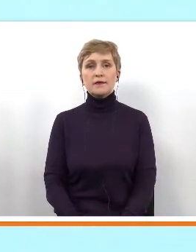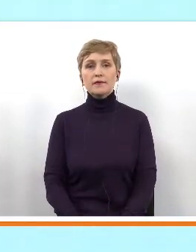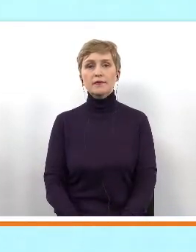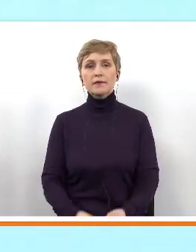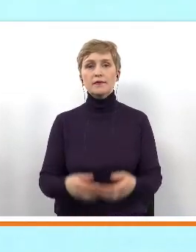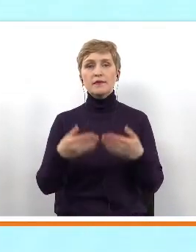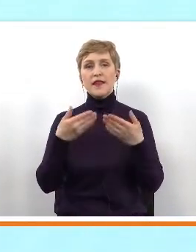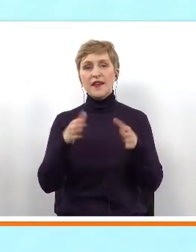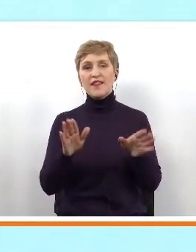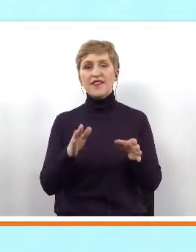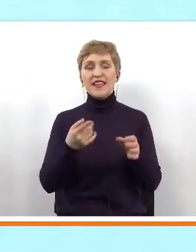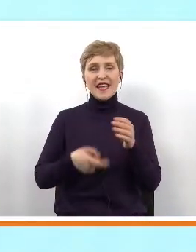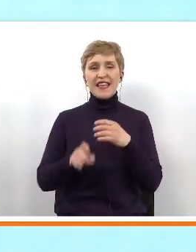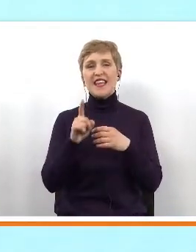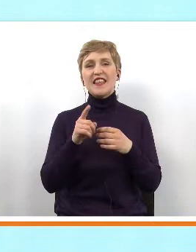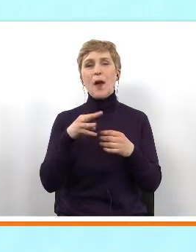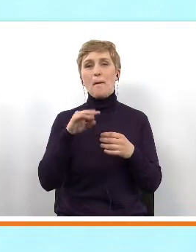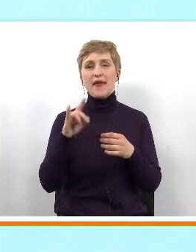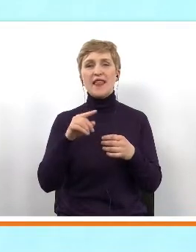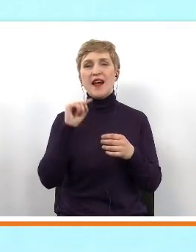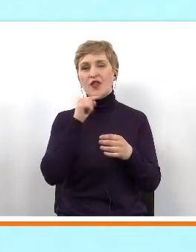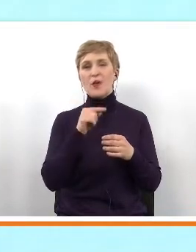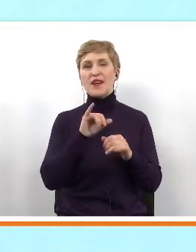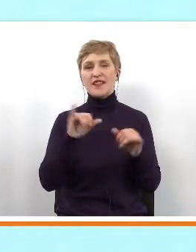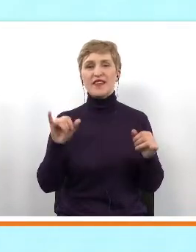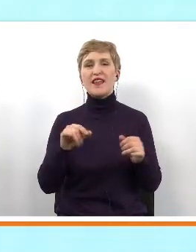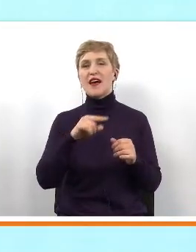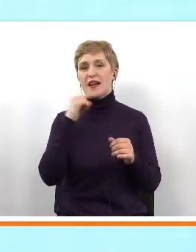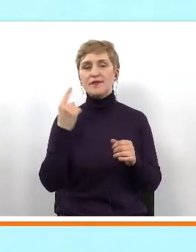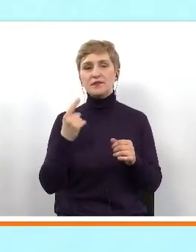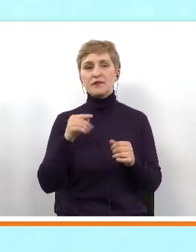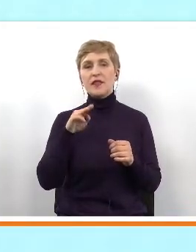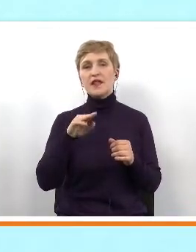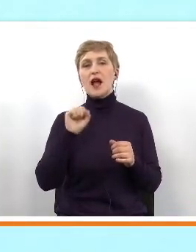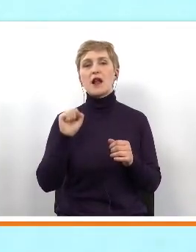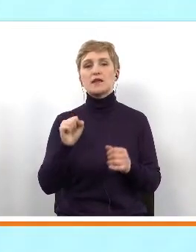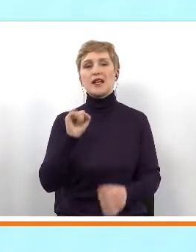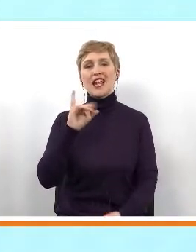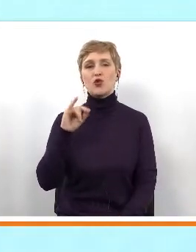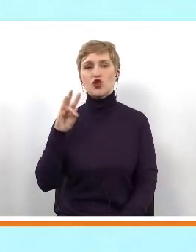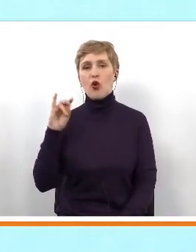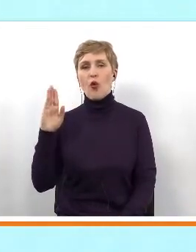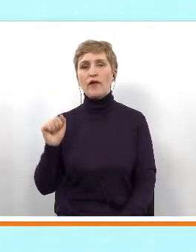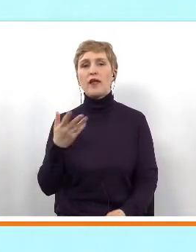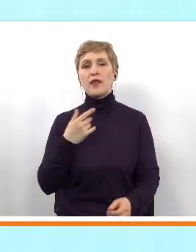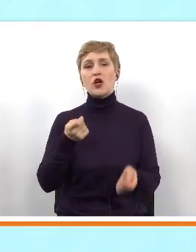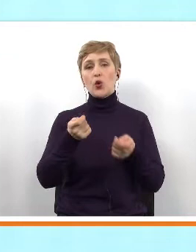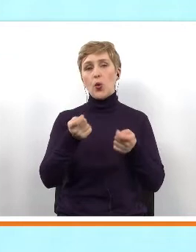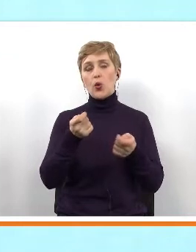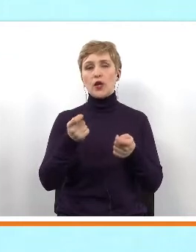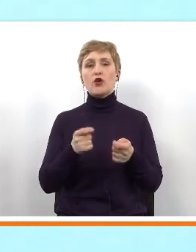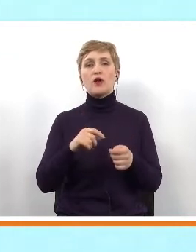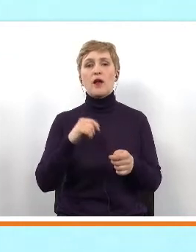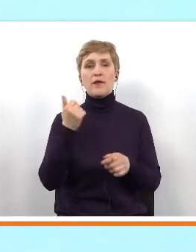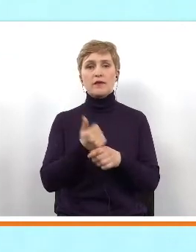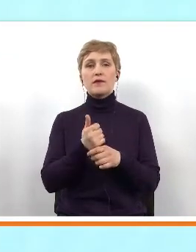выходил из недр Минэкономразвития России. И, собственно говоря, Татьяна Александровна Илюшникова, наш как бы курирующий профильный заместитель